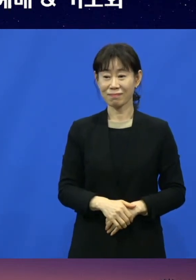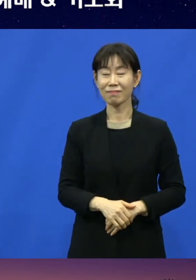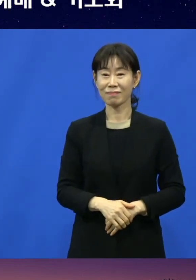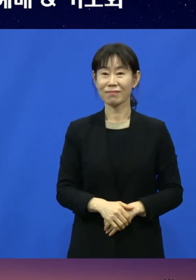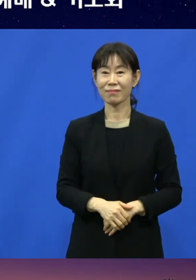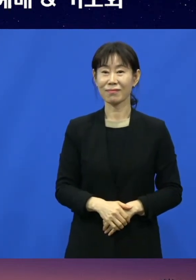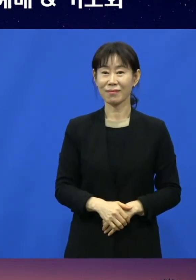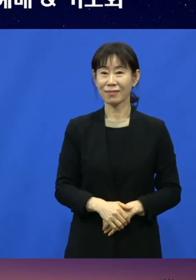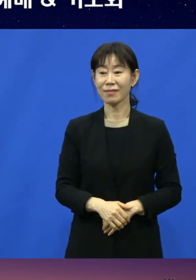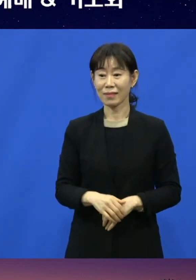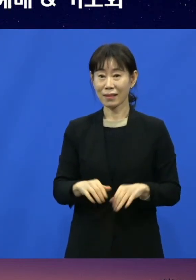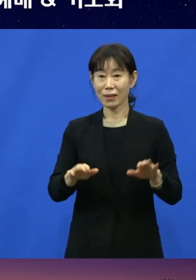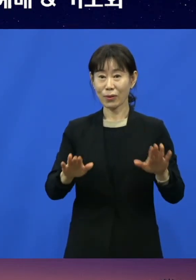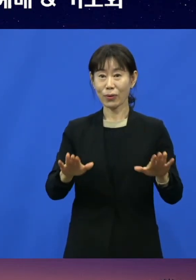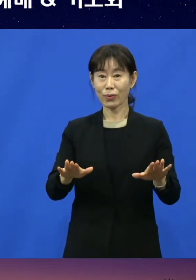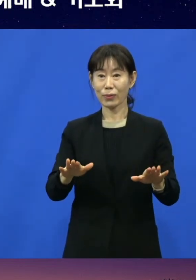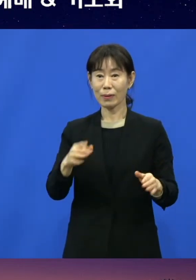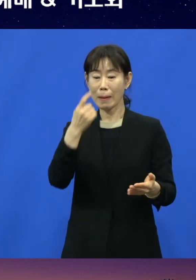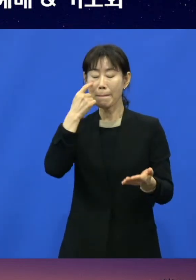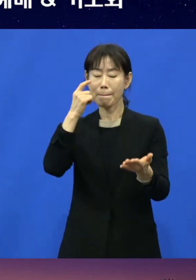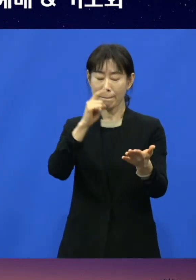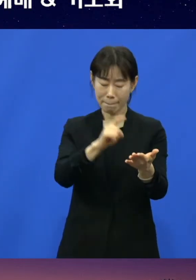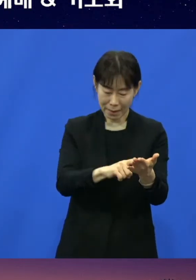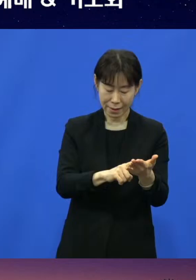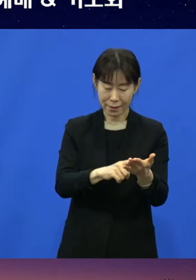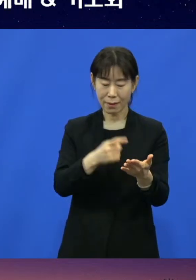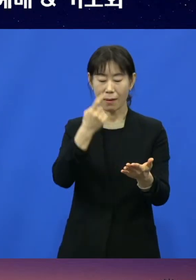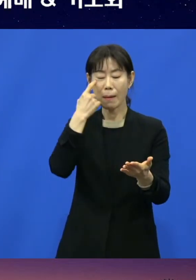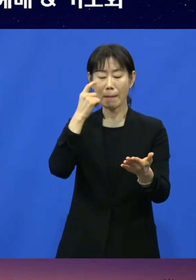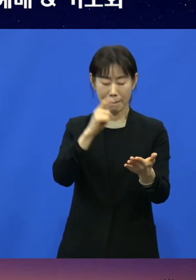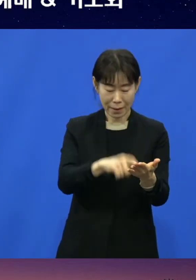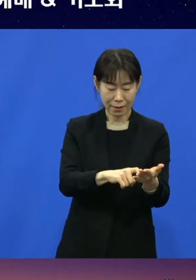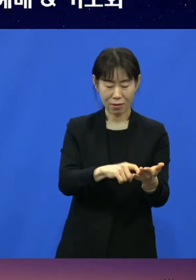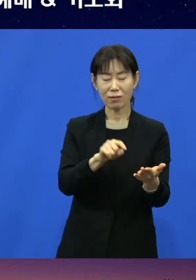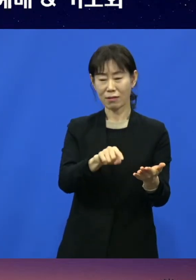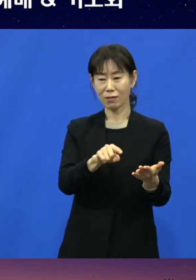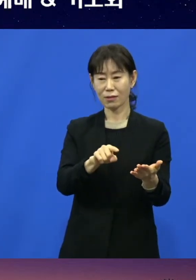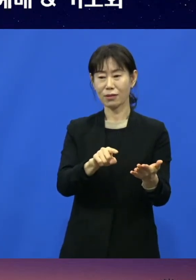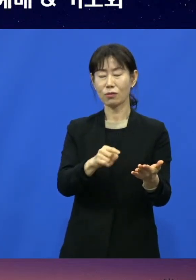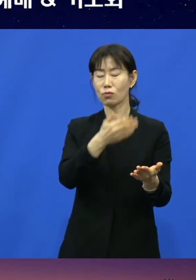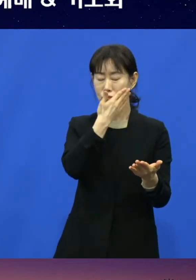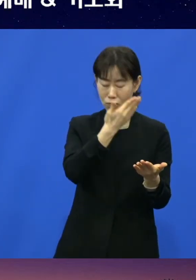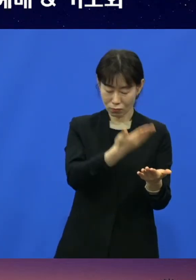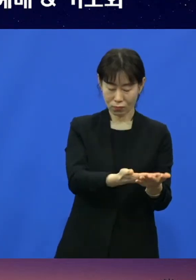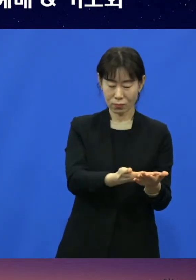그래요. 이 발견이 중요해요. 무엇을 본 거예요.